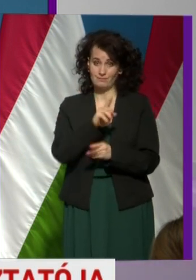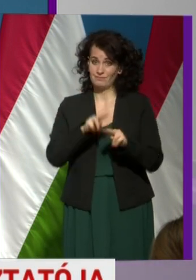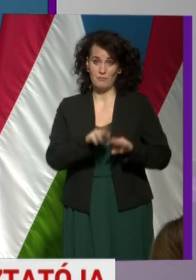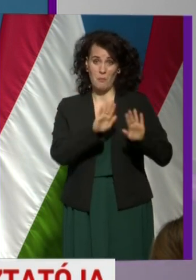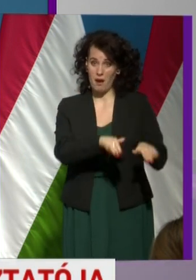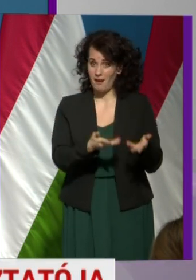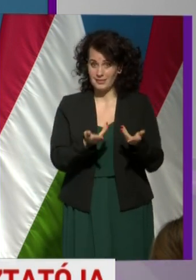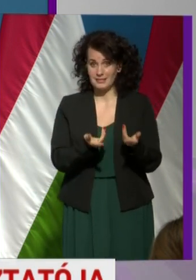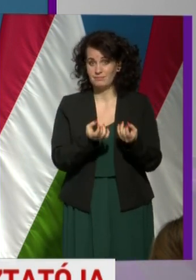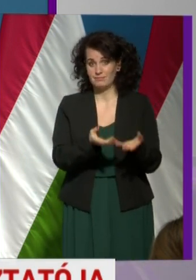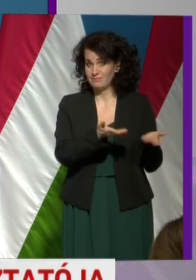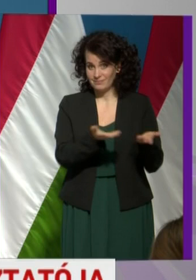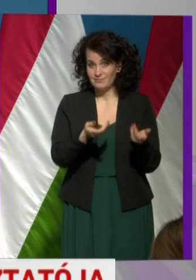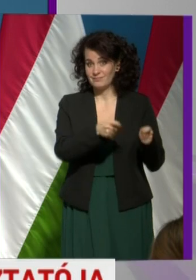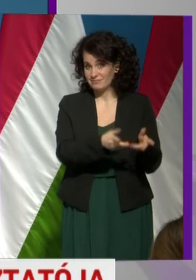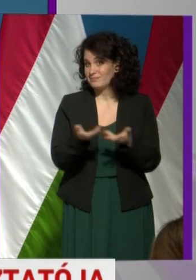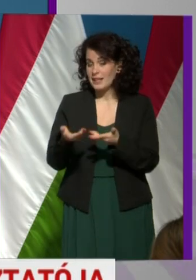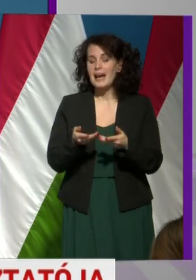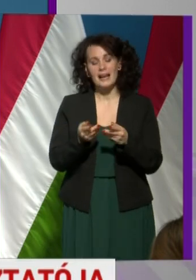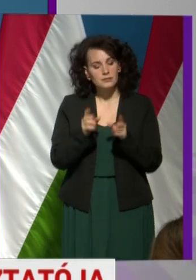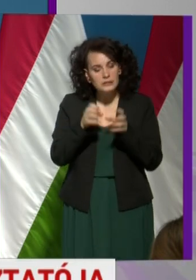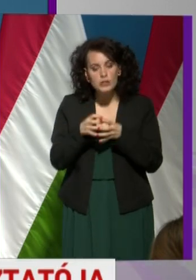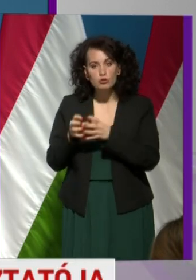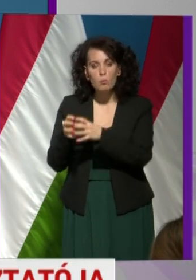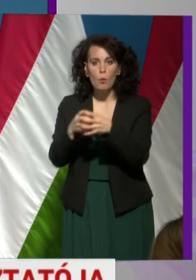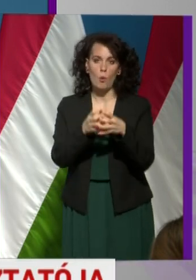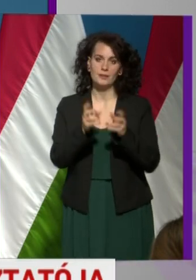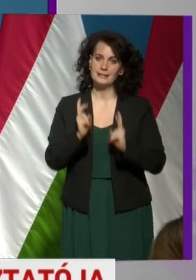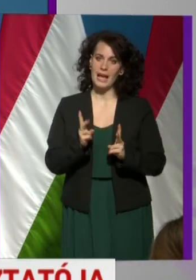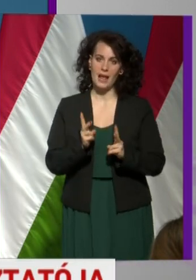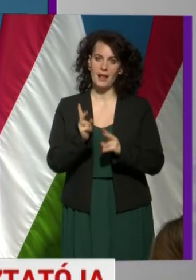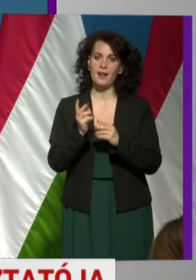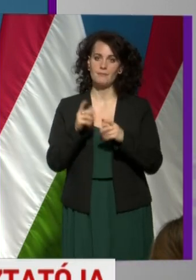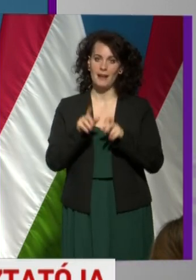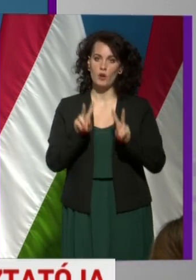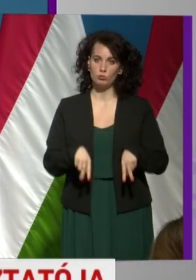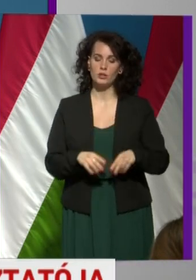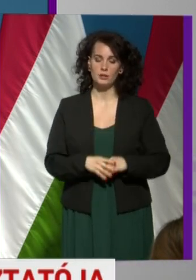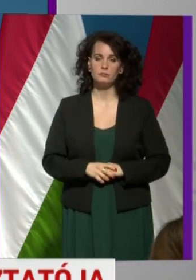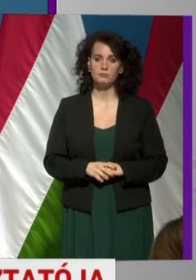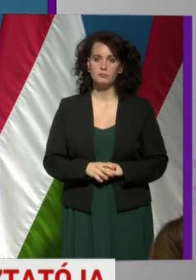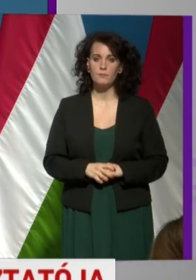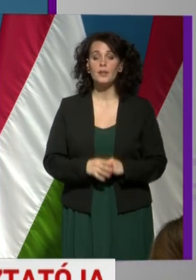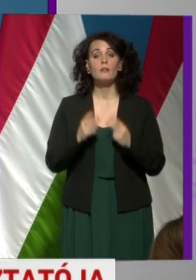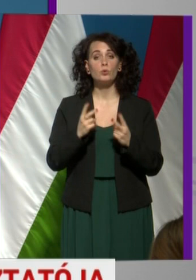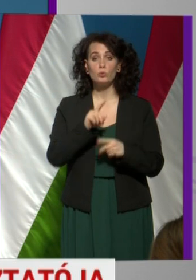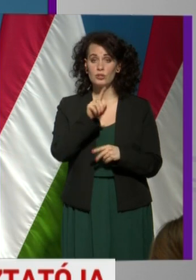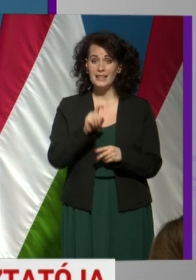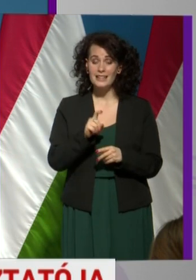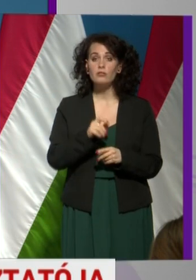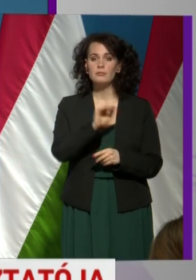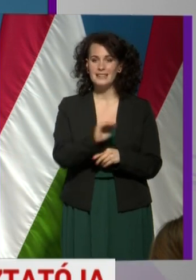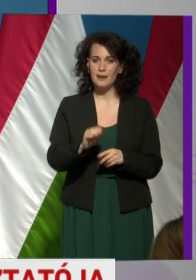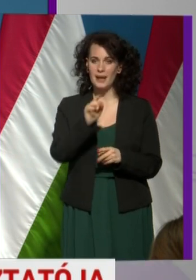tehát mindenképpen kis csoportos felügyeletet kell megvalósítani. Fontos kérdés lehet a